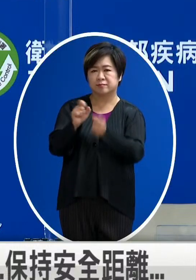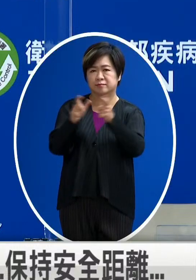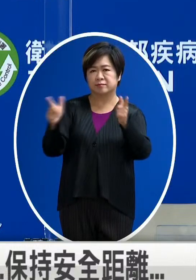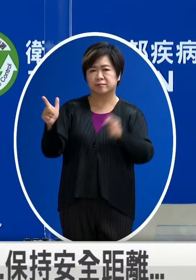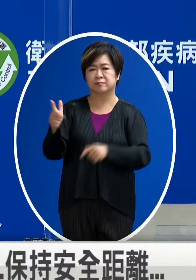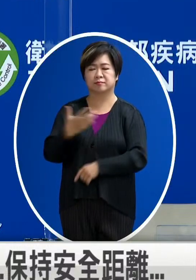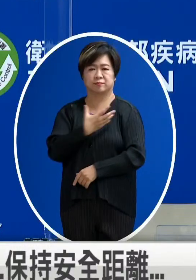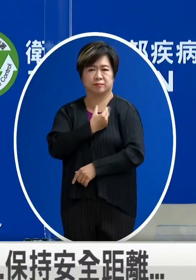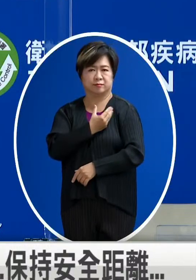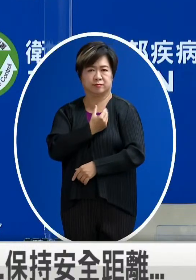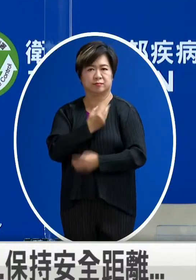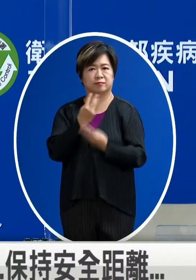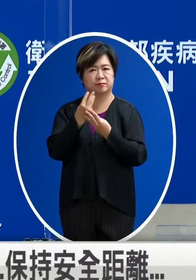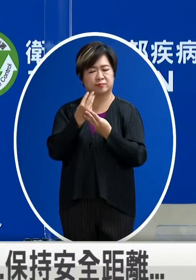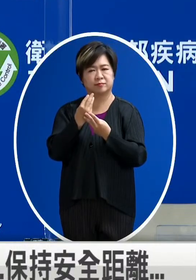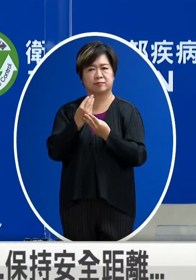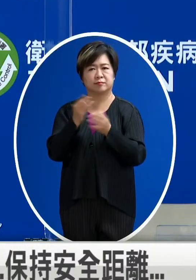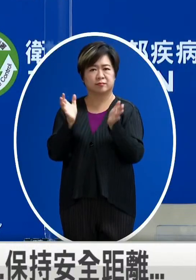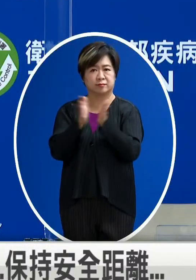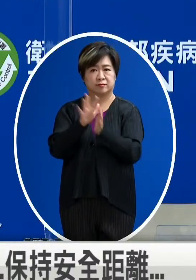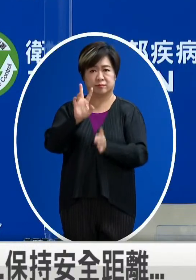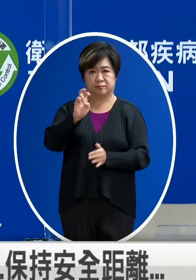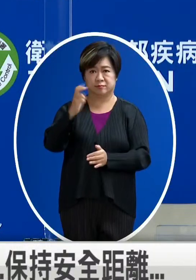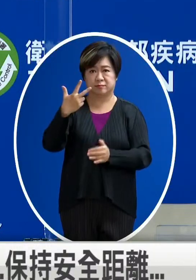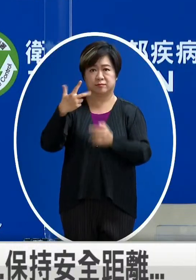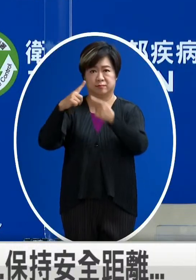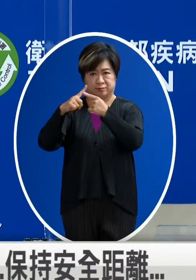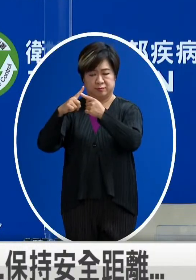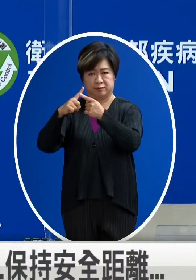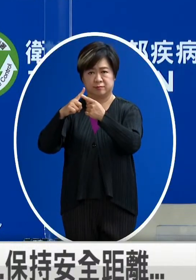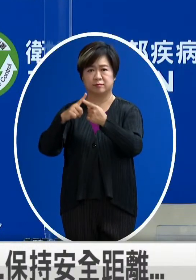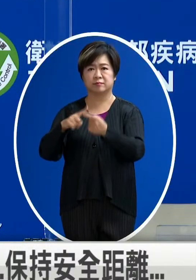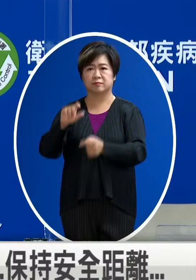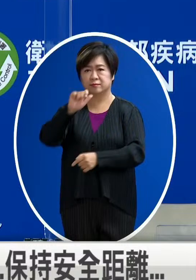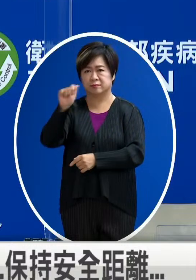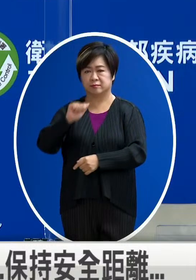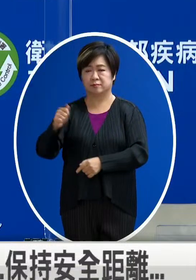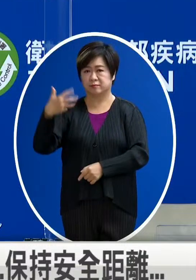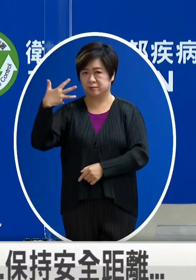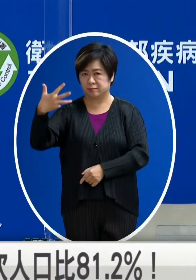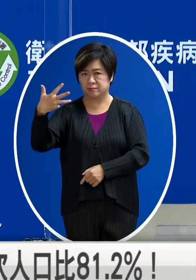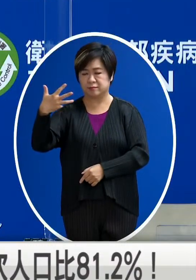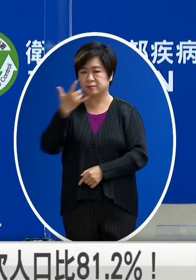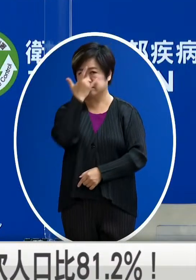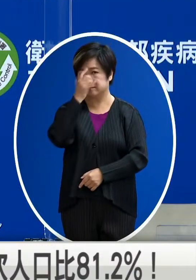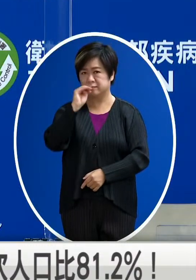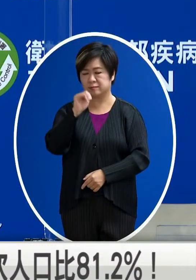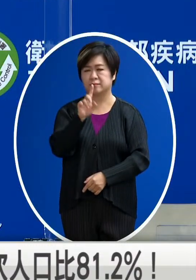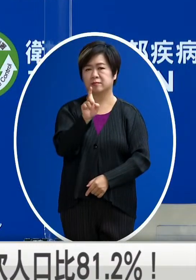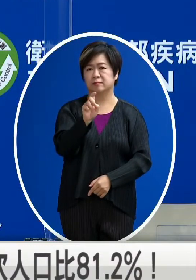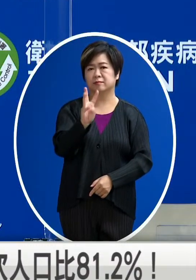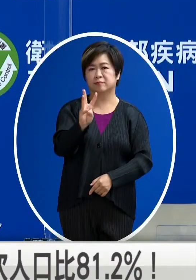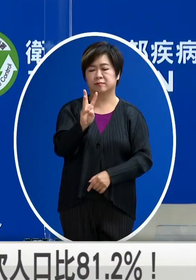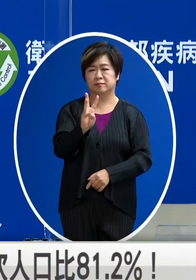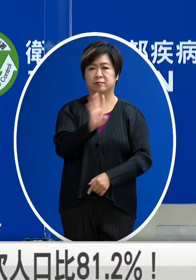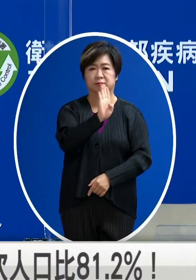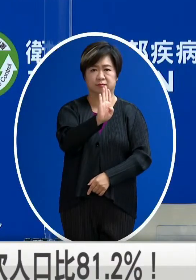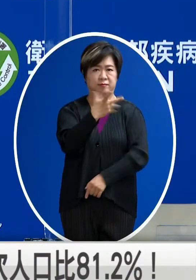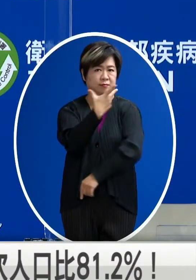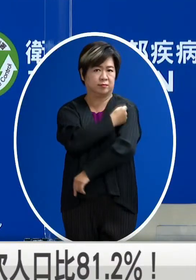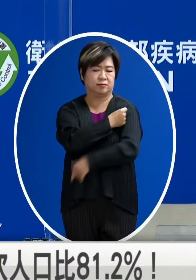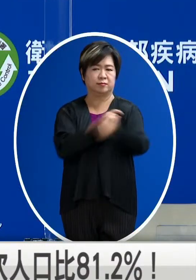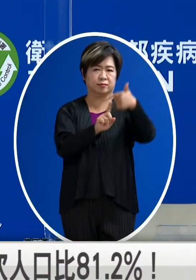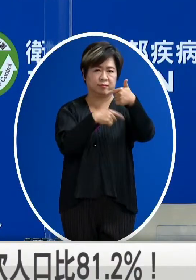膜炎总共有27位哦，其中AZ 是8位哦，莫德纳是13位，那 BNT